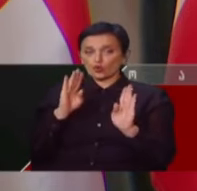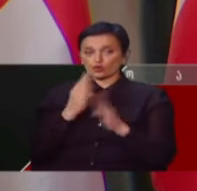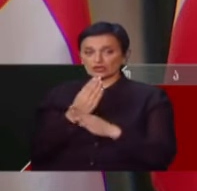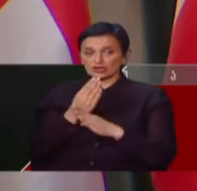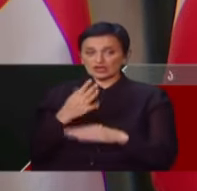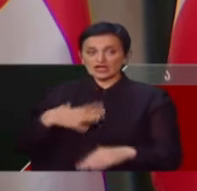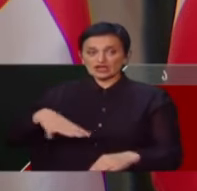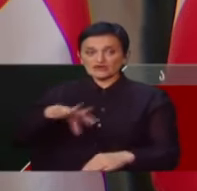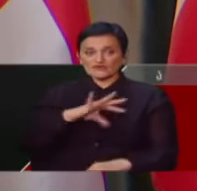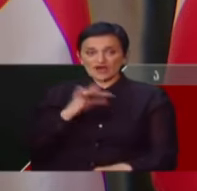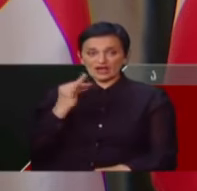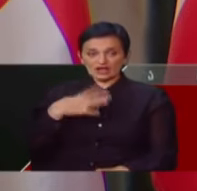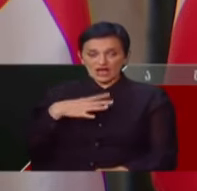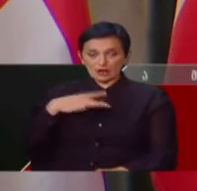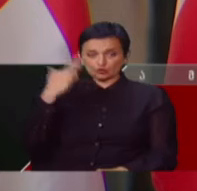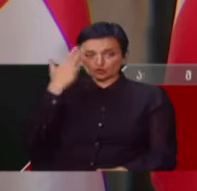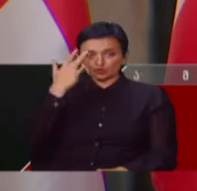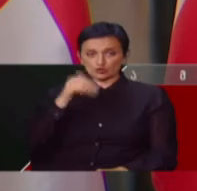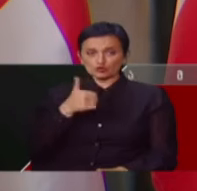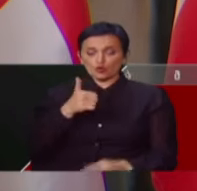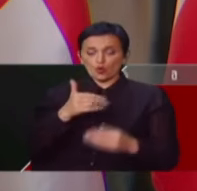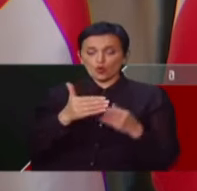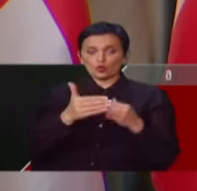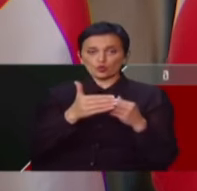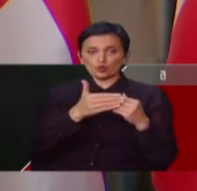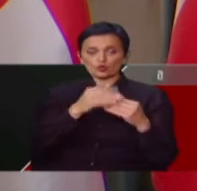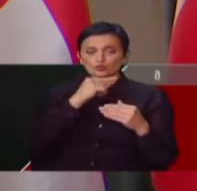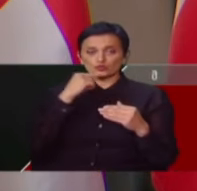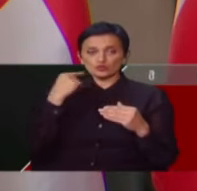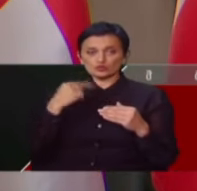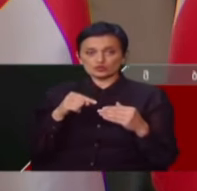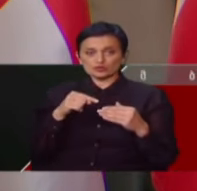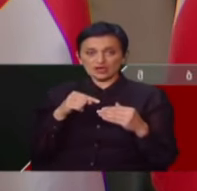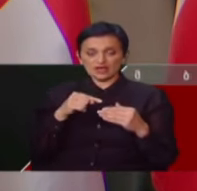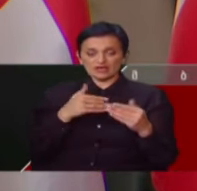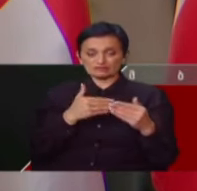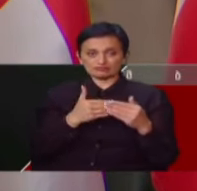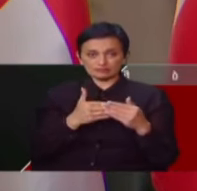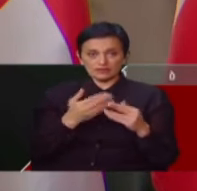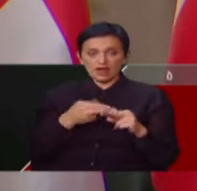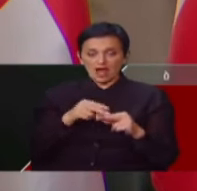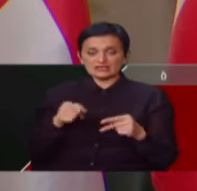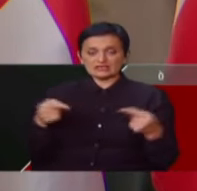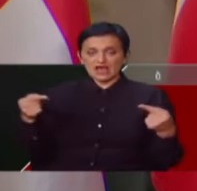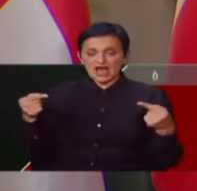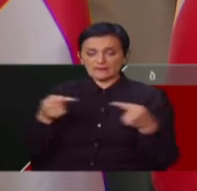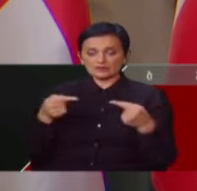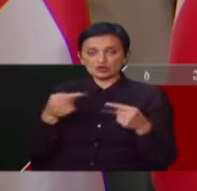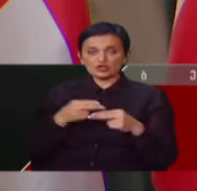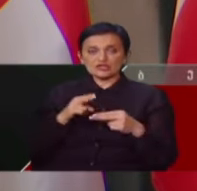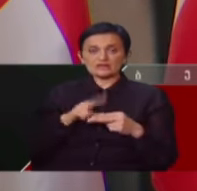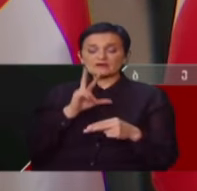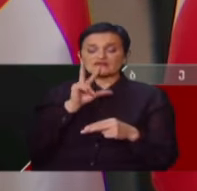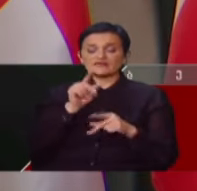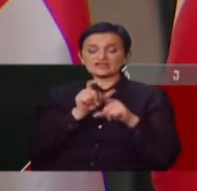ქვეყნის ინტერესებს ქართული ოსნება, როგორ უახლოვდება რუსეთს, და ეს ზუსტად ემთხვევა იმ